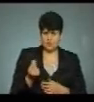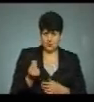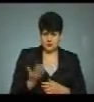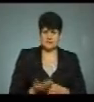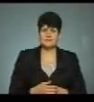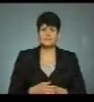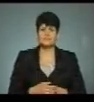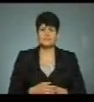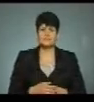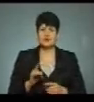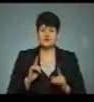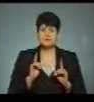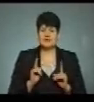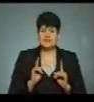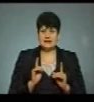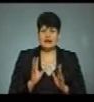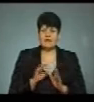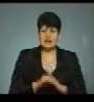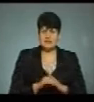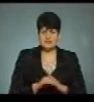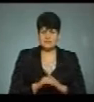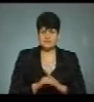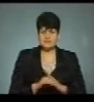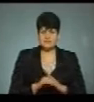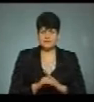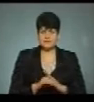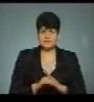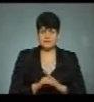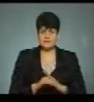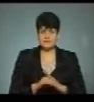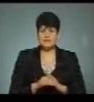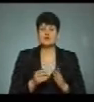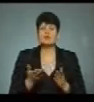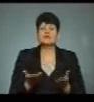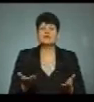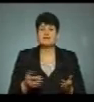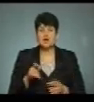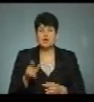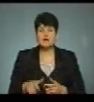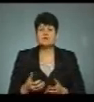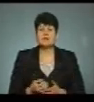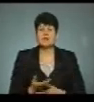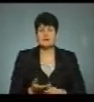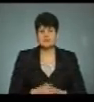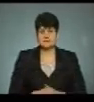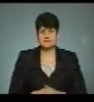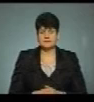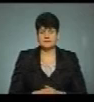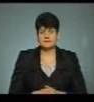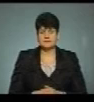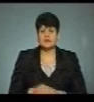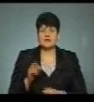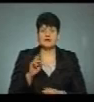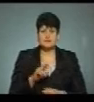перший внесок, щоб тільки внести. Ну, то де ж ви таку людину знайдете? Ярослав Соляр